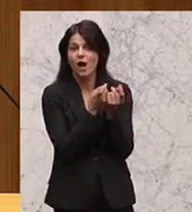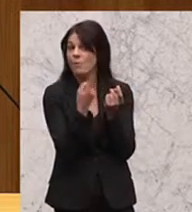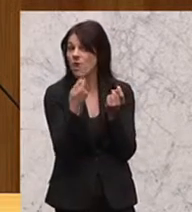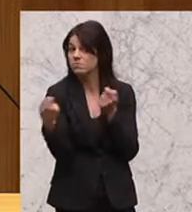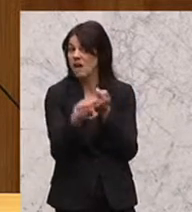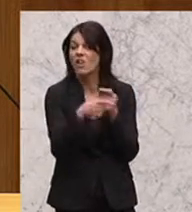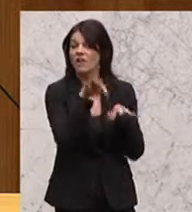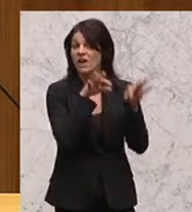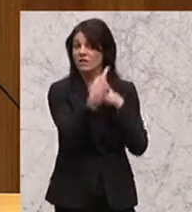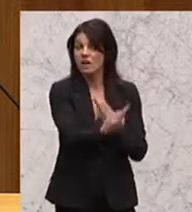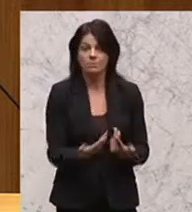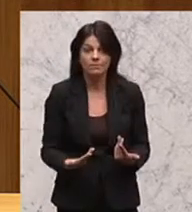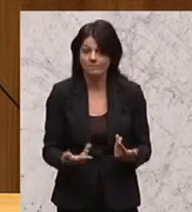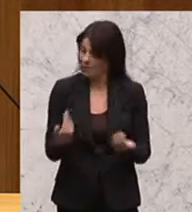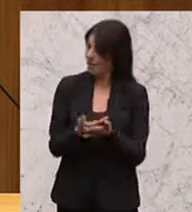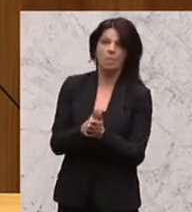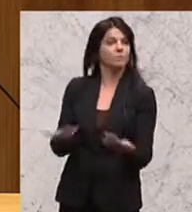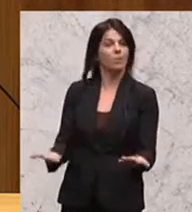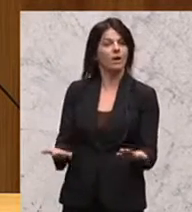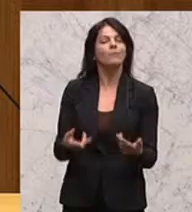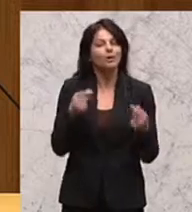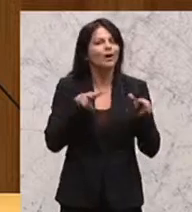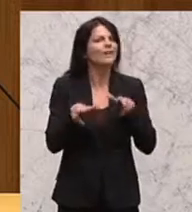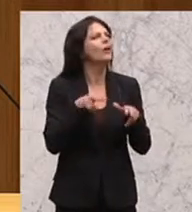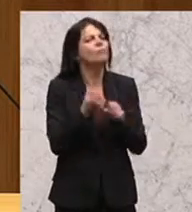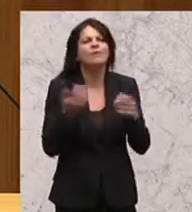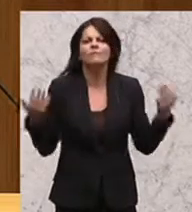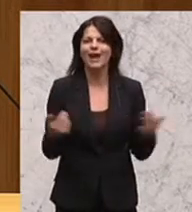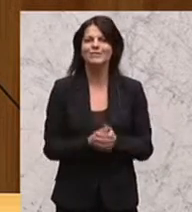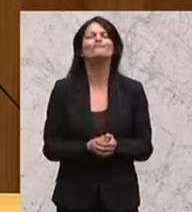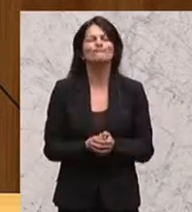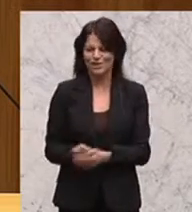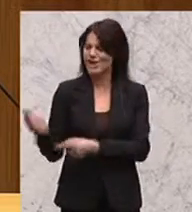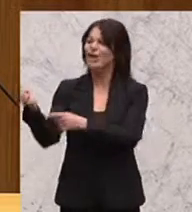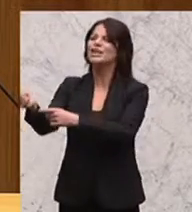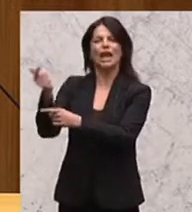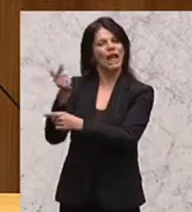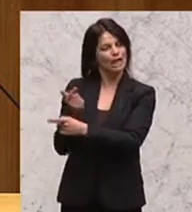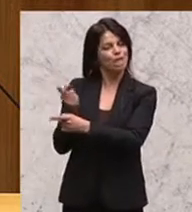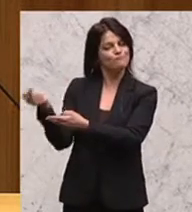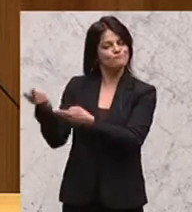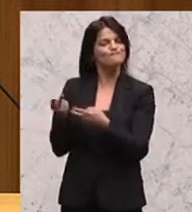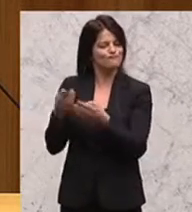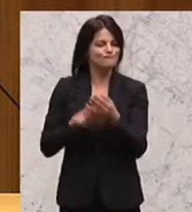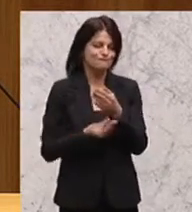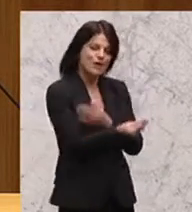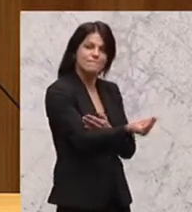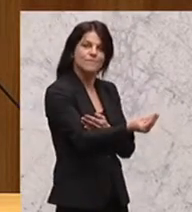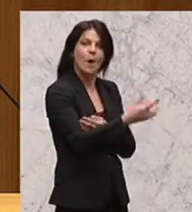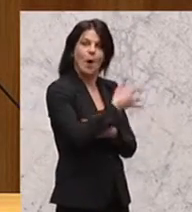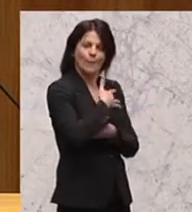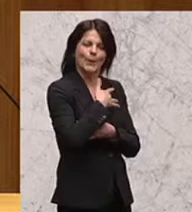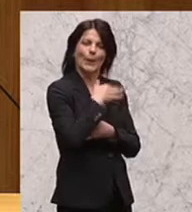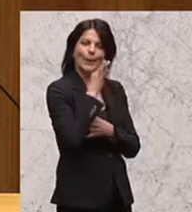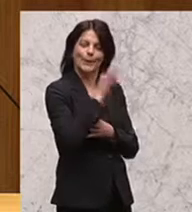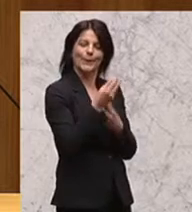funktioniert so. Das heißt, die Regierung macht nichts anderes, als dass sie einen Kredit nimmt, um dem Bürger etwas Gutes zu tun und hofft,